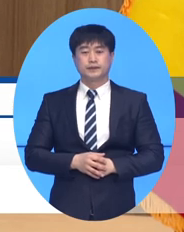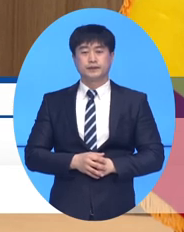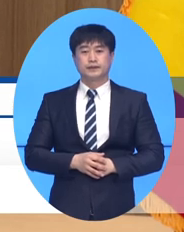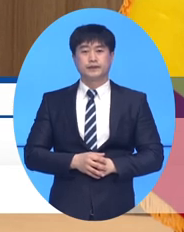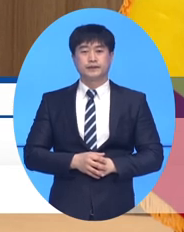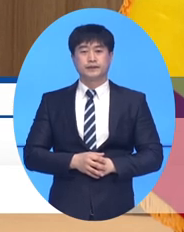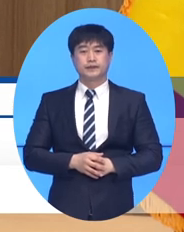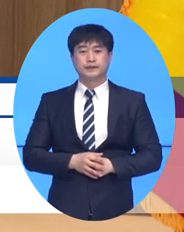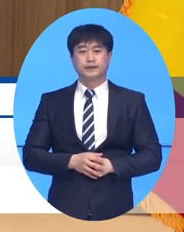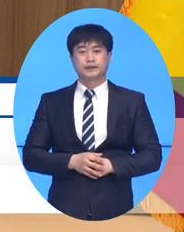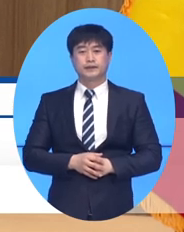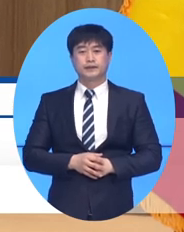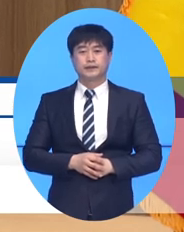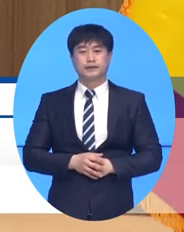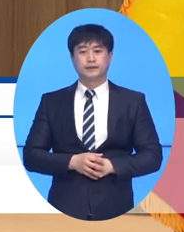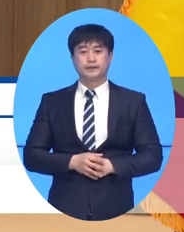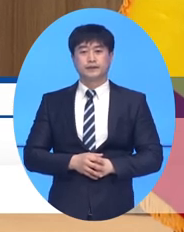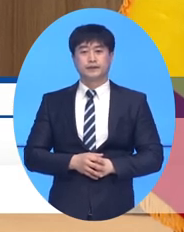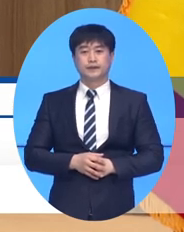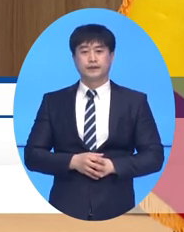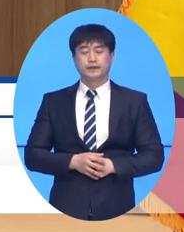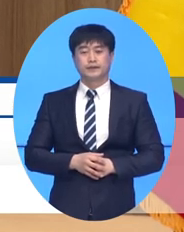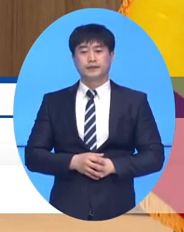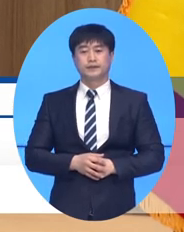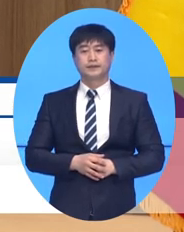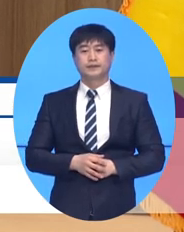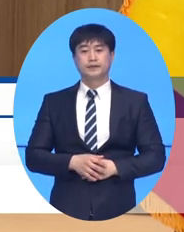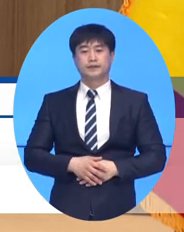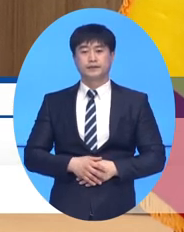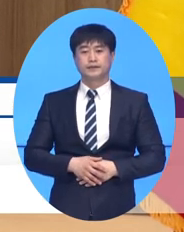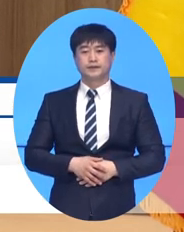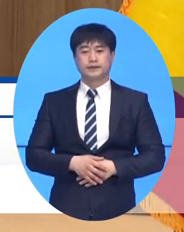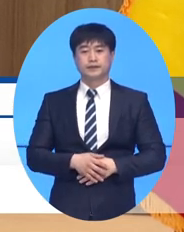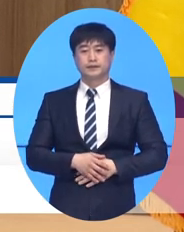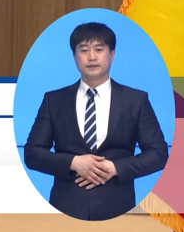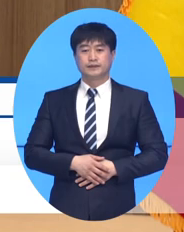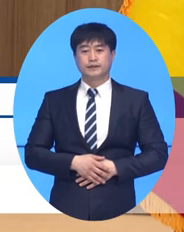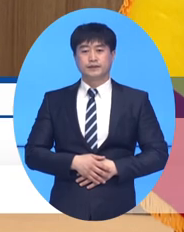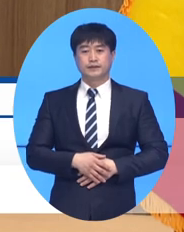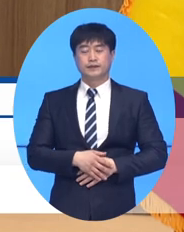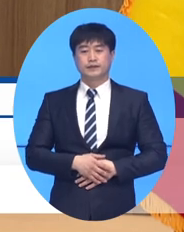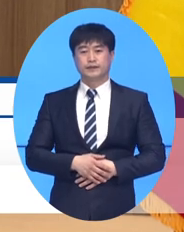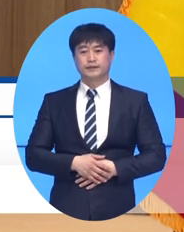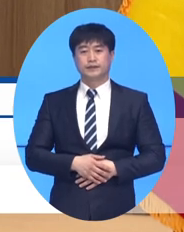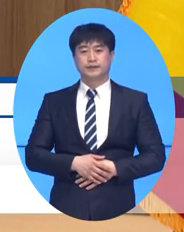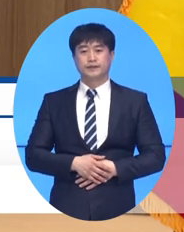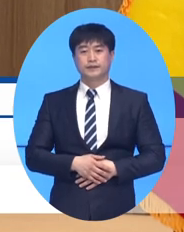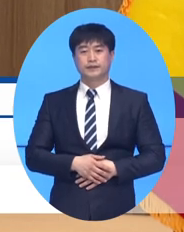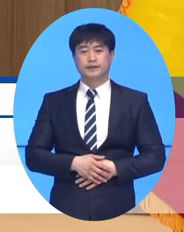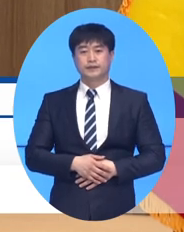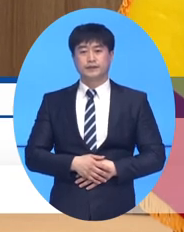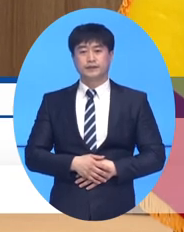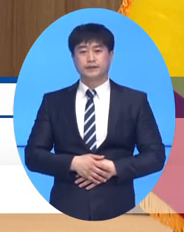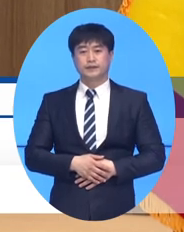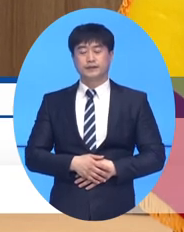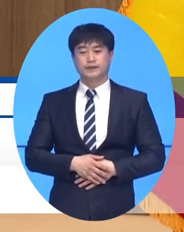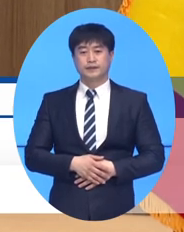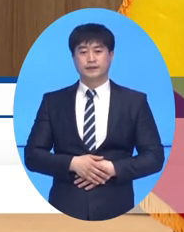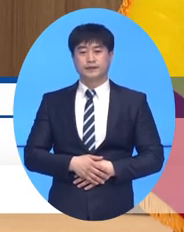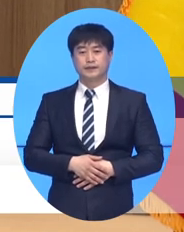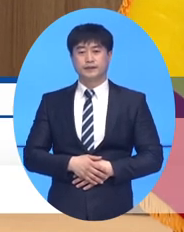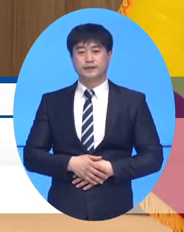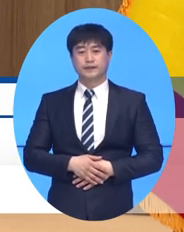say, challenges. And we can see that with updates in technology, with really breakthrough